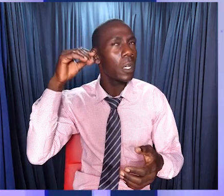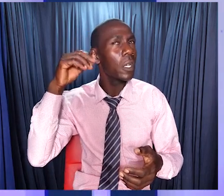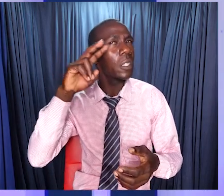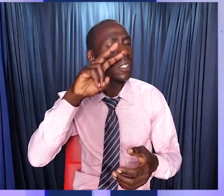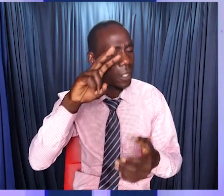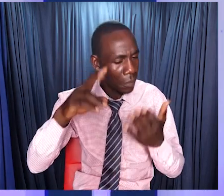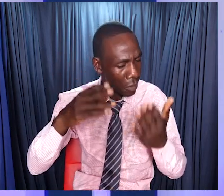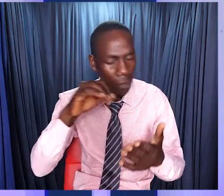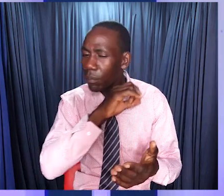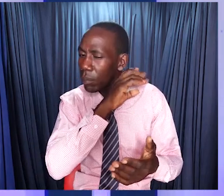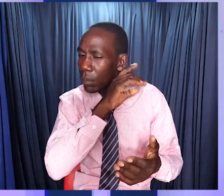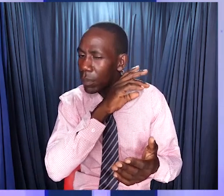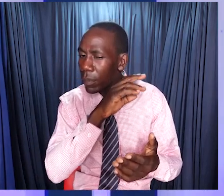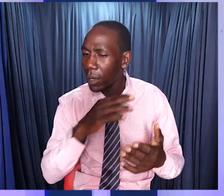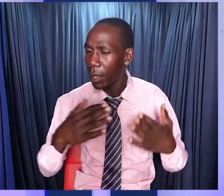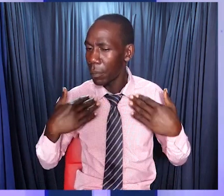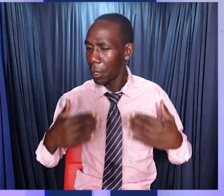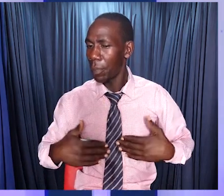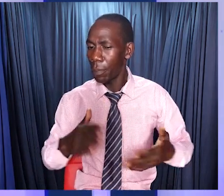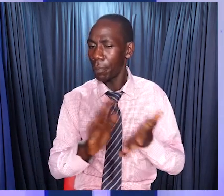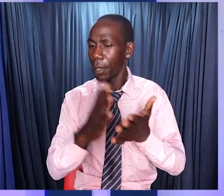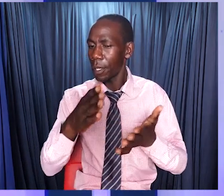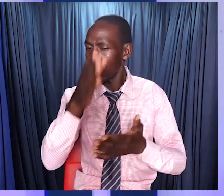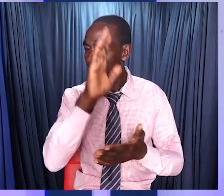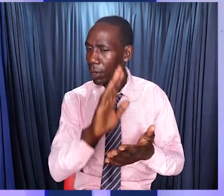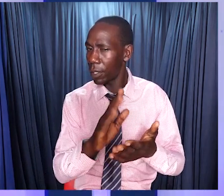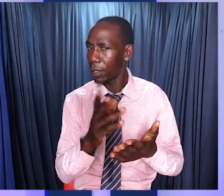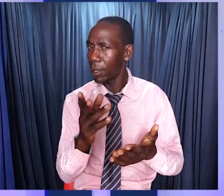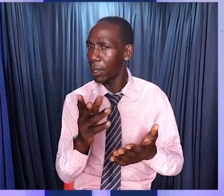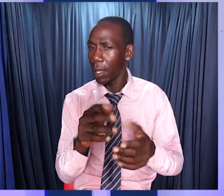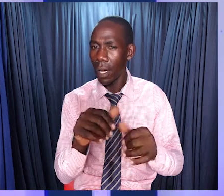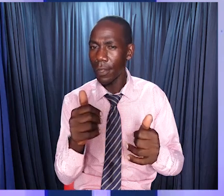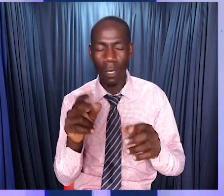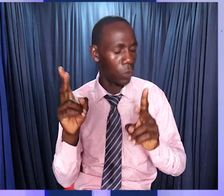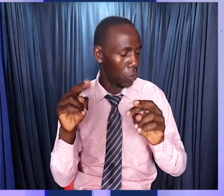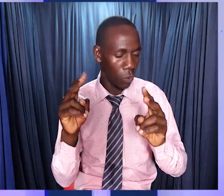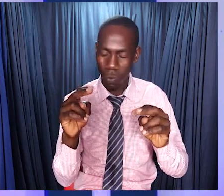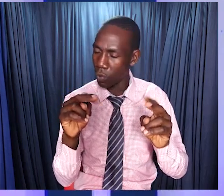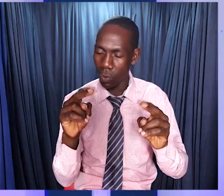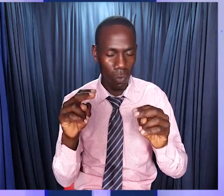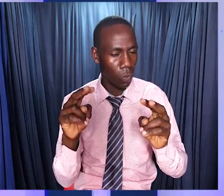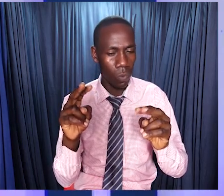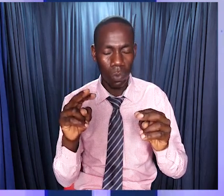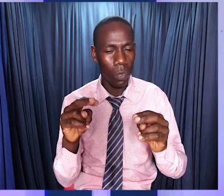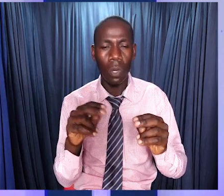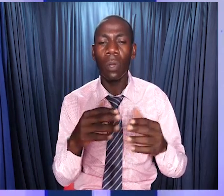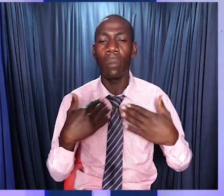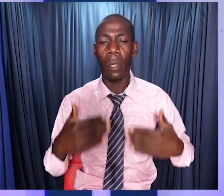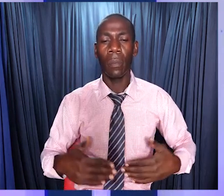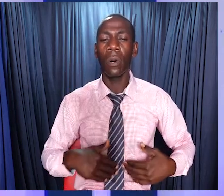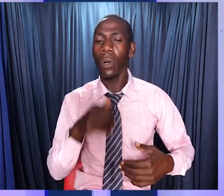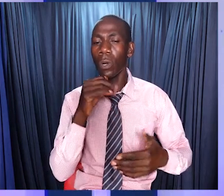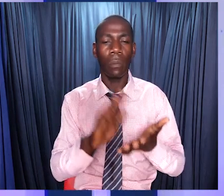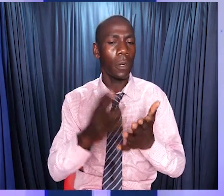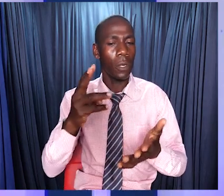keleleza. Moses said, I see this is a noise. Za watu wanasifu Mungu. These are people praising God. Lakini akaambiwa hapana. But he was told that's not the case. Keleleza watu kusifu Mungu. They are not